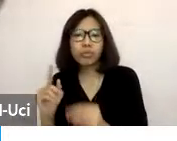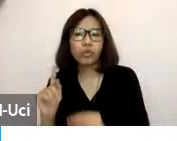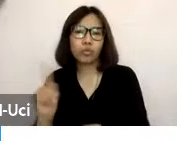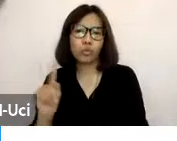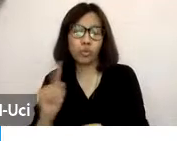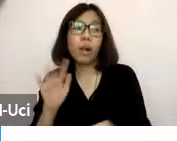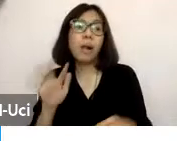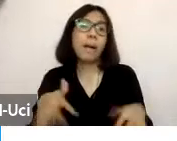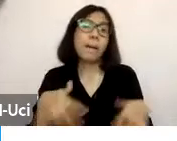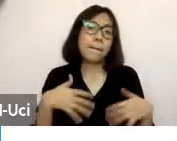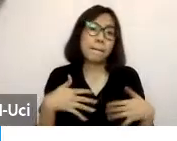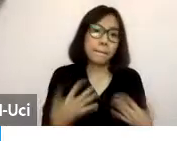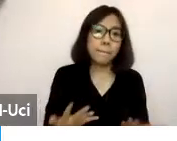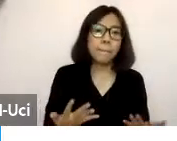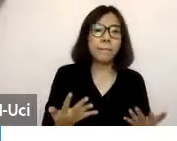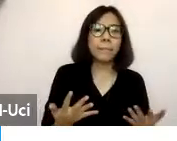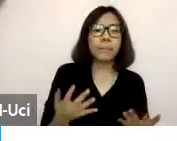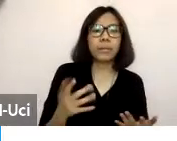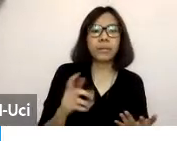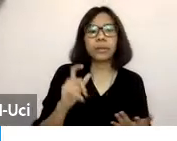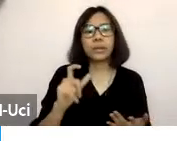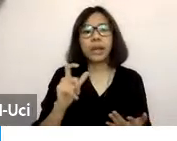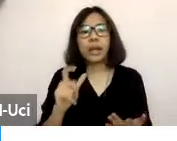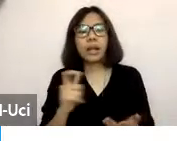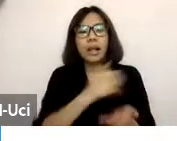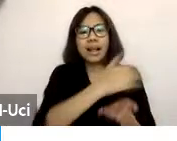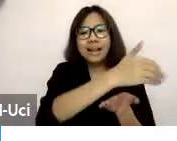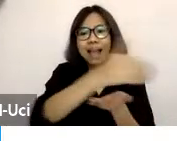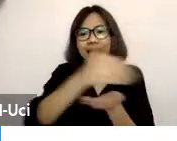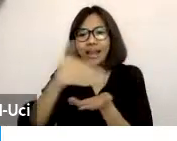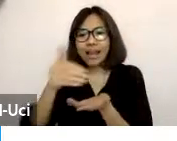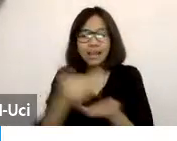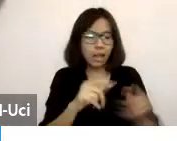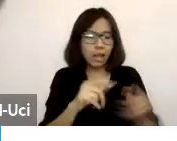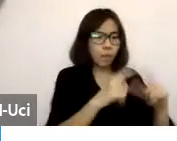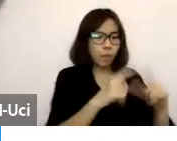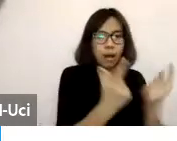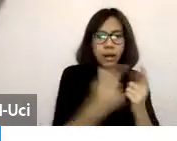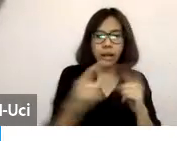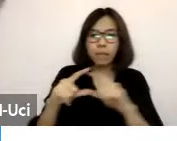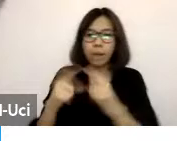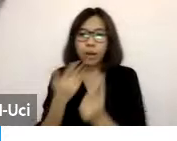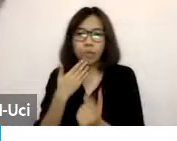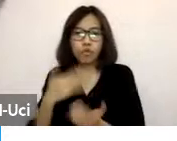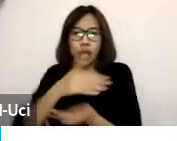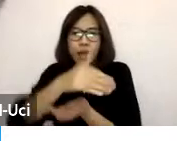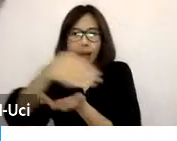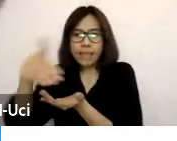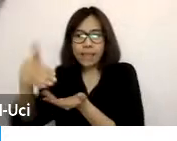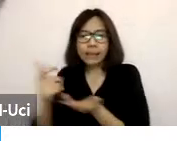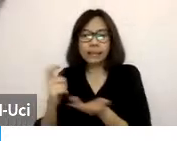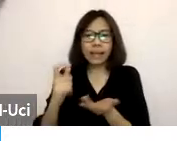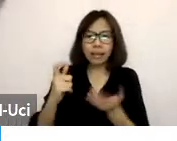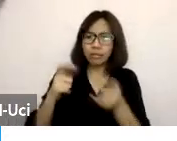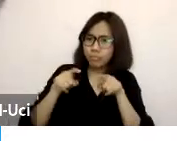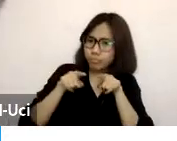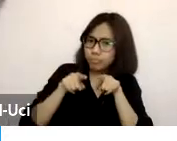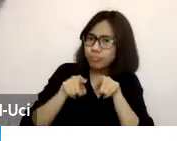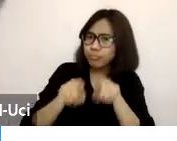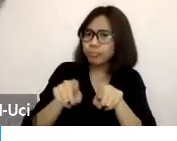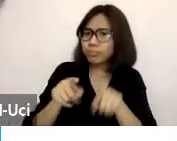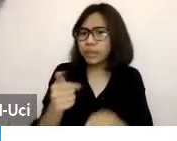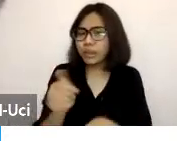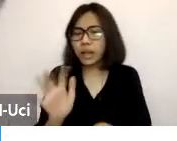melihat apa namanya harmonisasi data antar lembaga yang bersangkutan tantangan kedua adalah bicara soal eksekusi